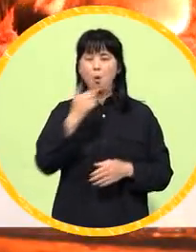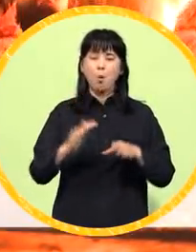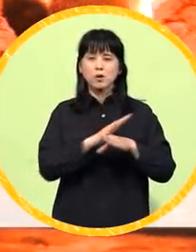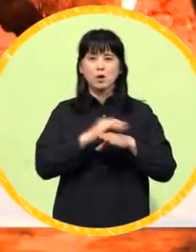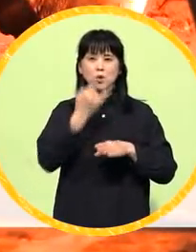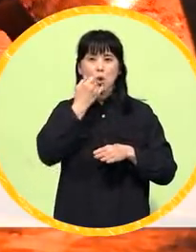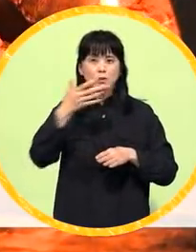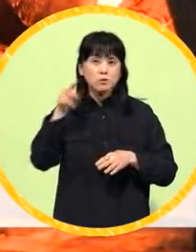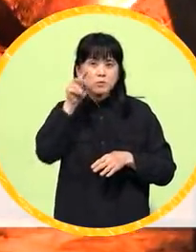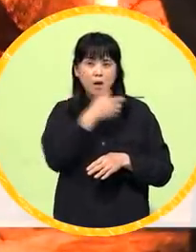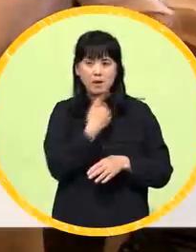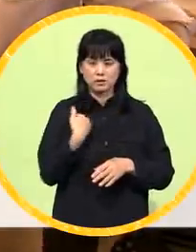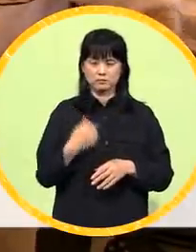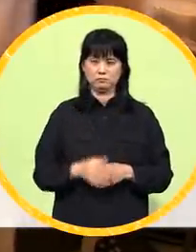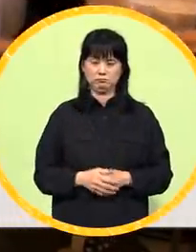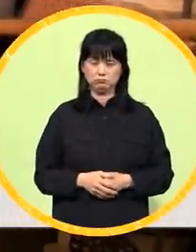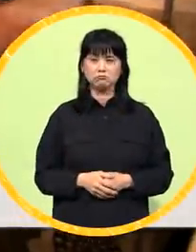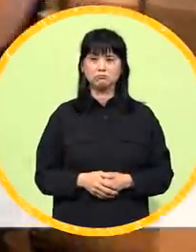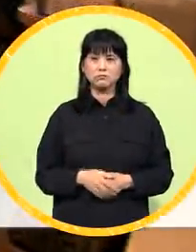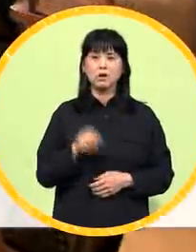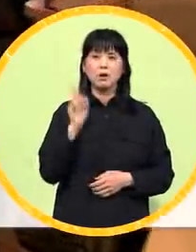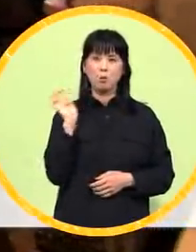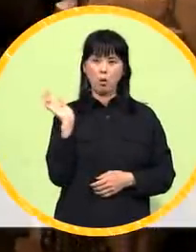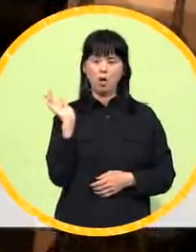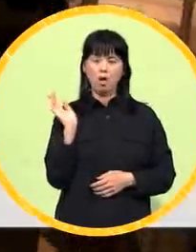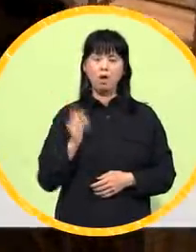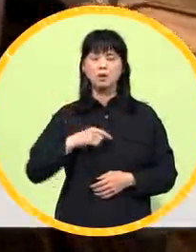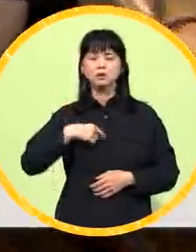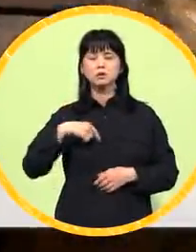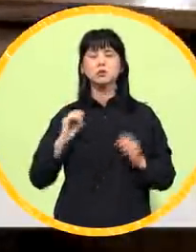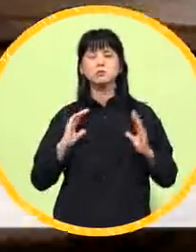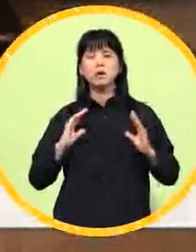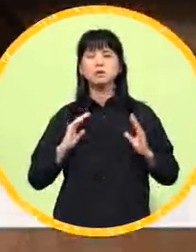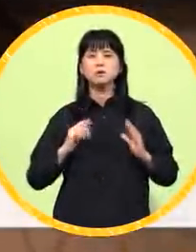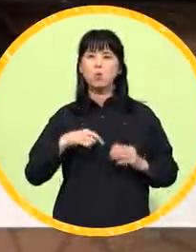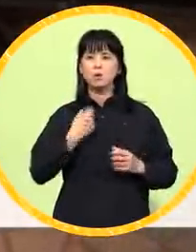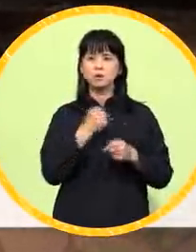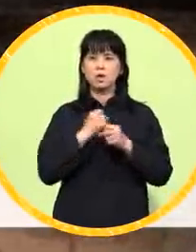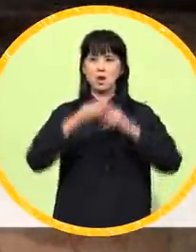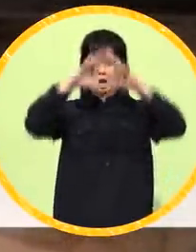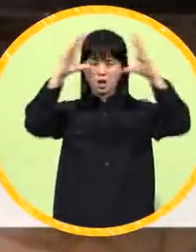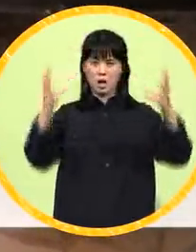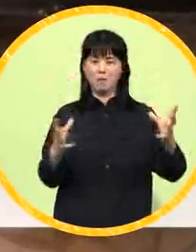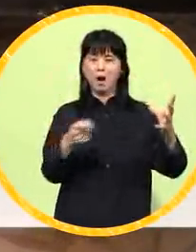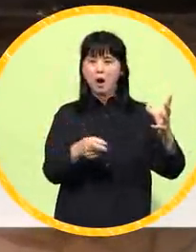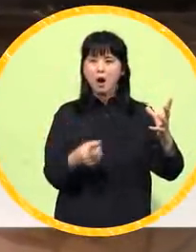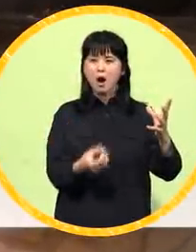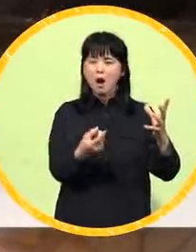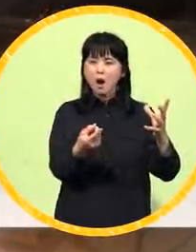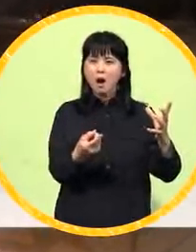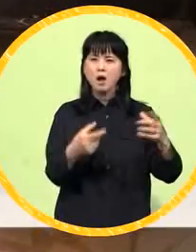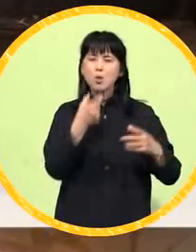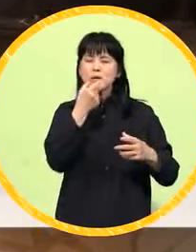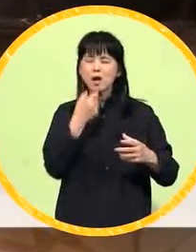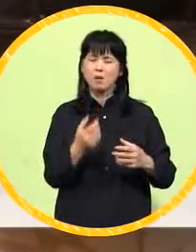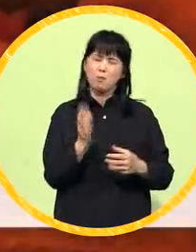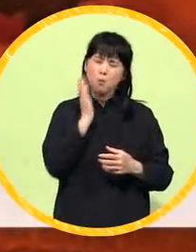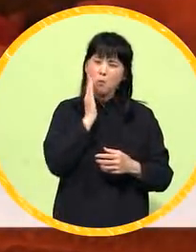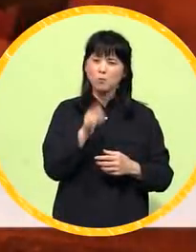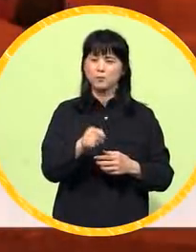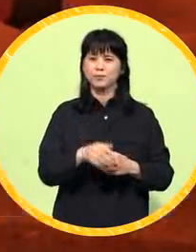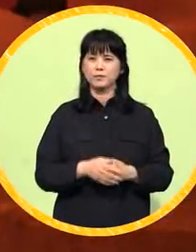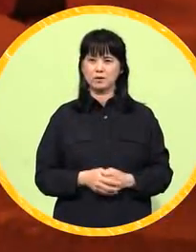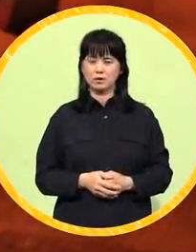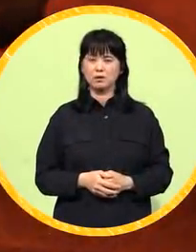海まで減るんですよそしてこの子自慢の自家製釜で焼くイッたあ英語で我慢が変わりませ